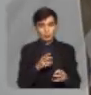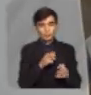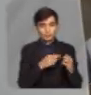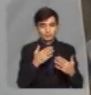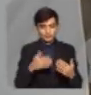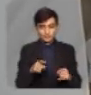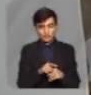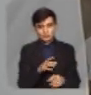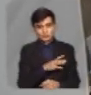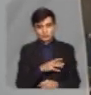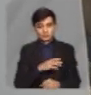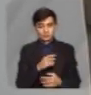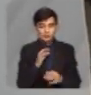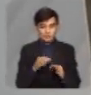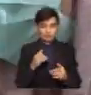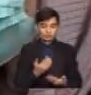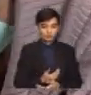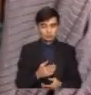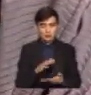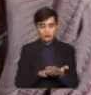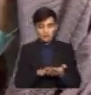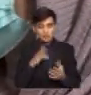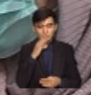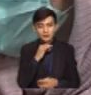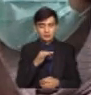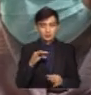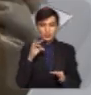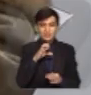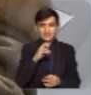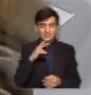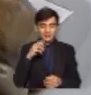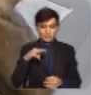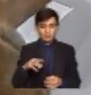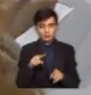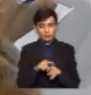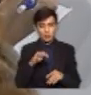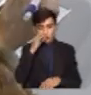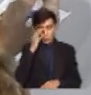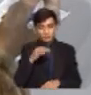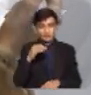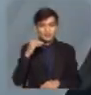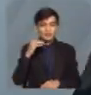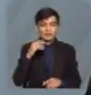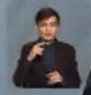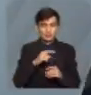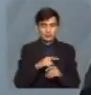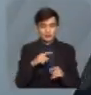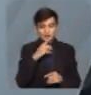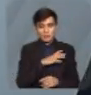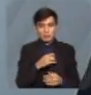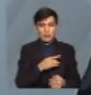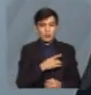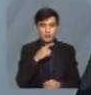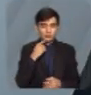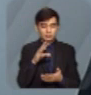общества. Председатель Республиканского общественного объединения «Синым» предлагает перенять опыт Беларуси. Пишет отказ, все,